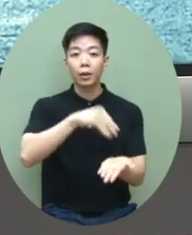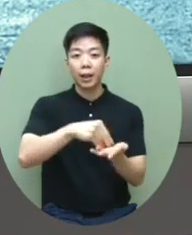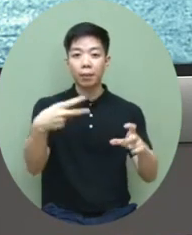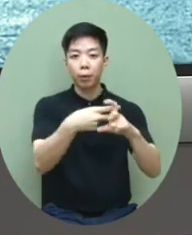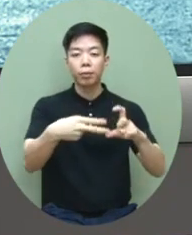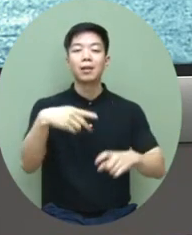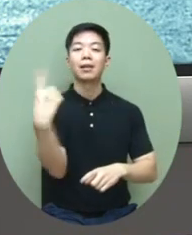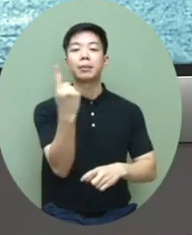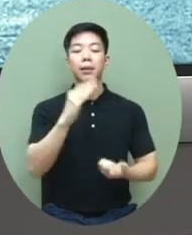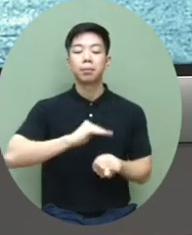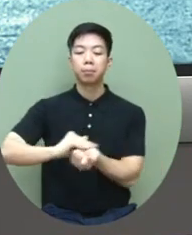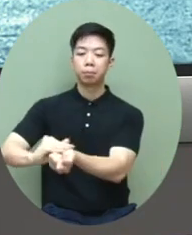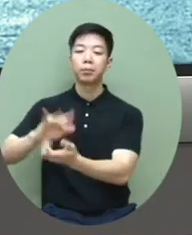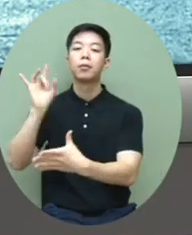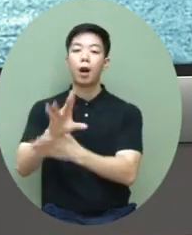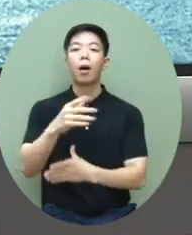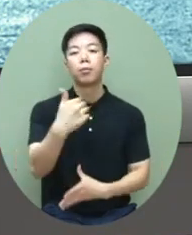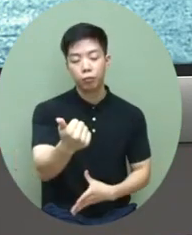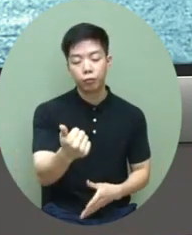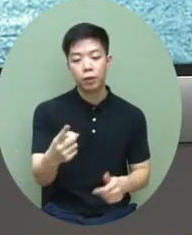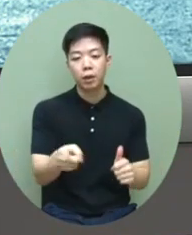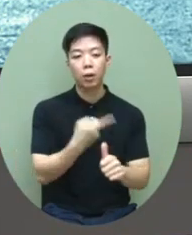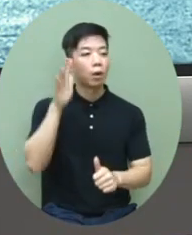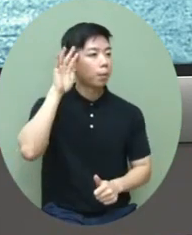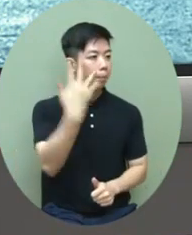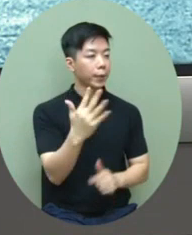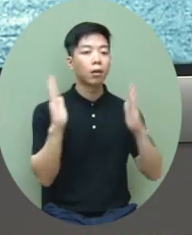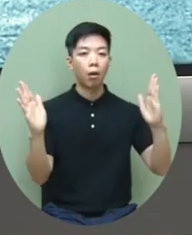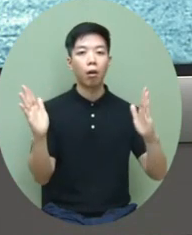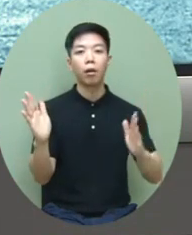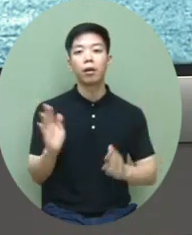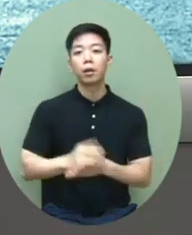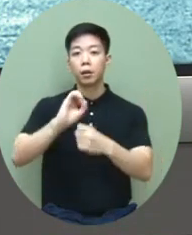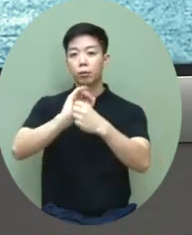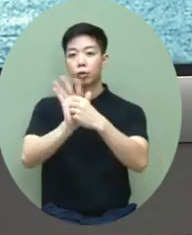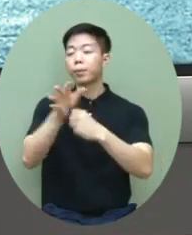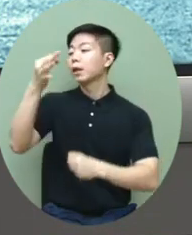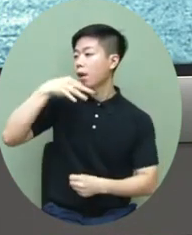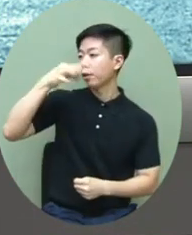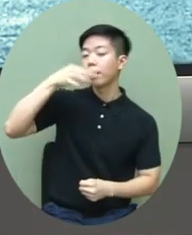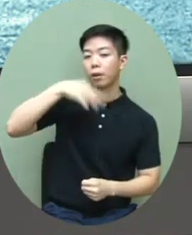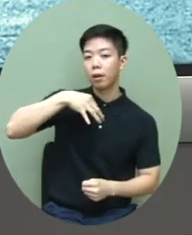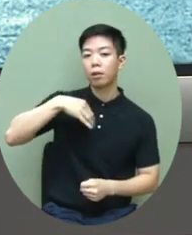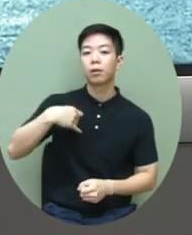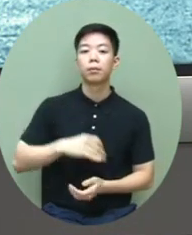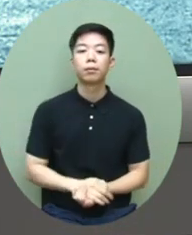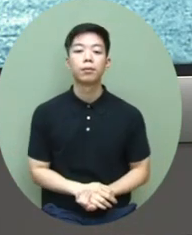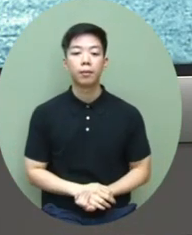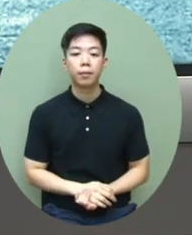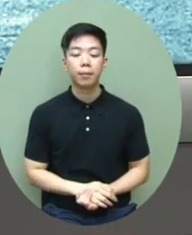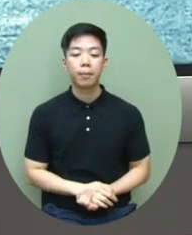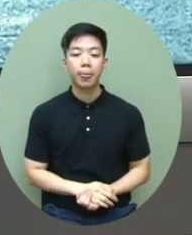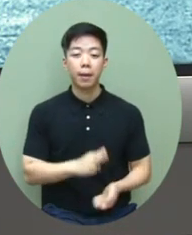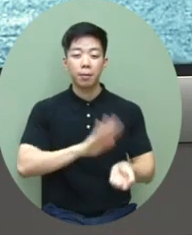以在短時間即頭5日之內吃到一些口服的抗新冠藥，從而減低咗個重症或者入